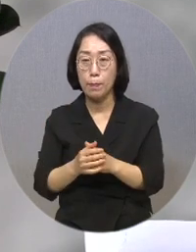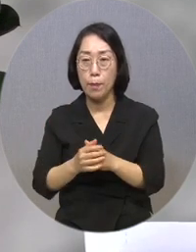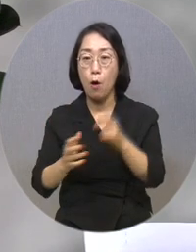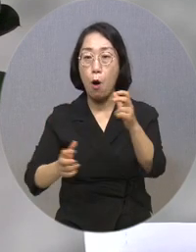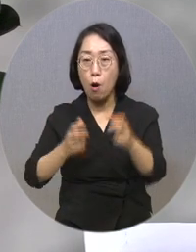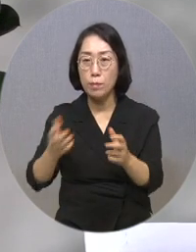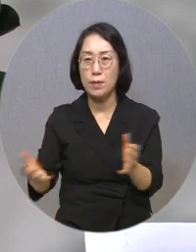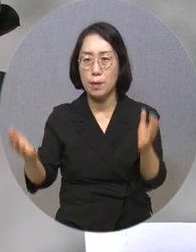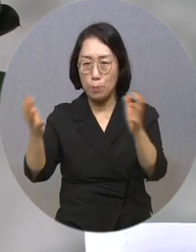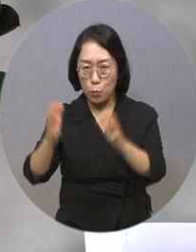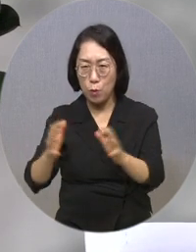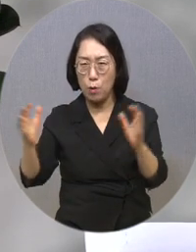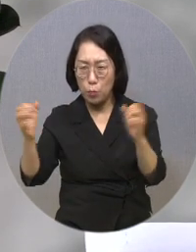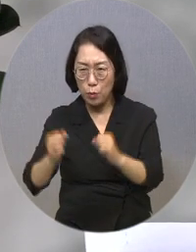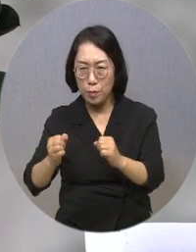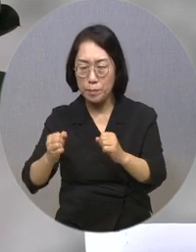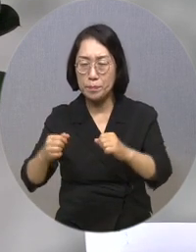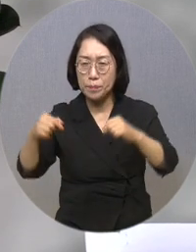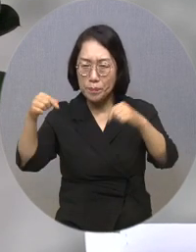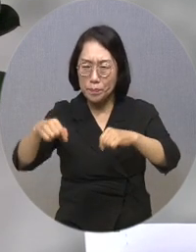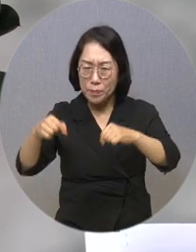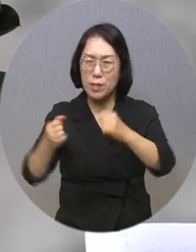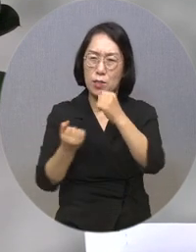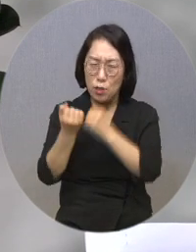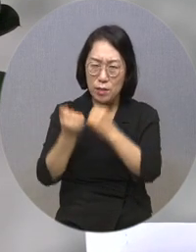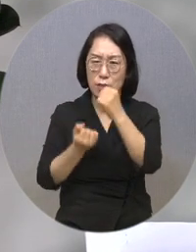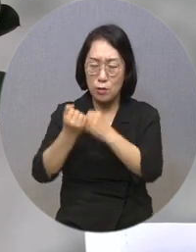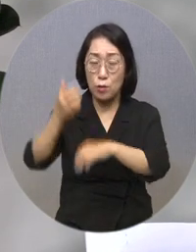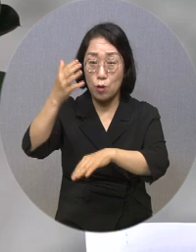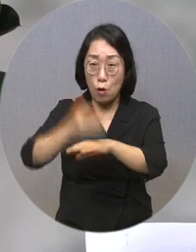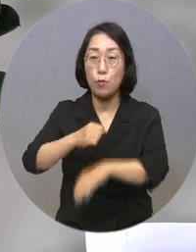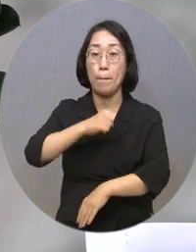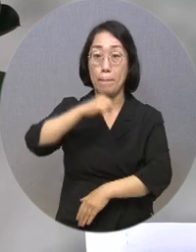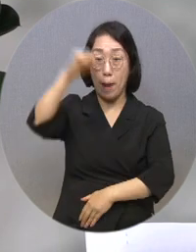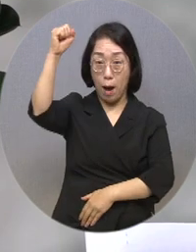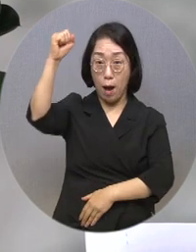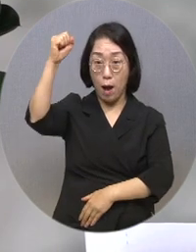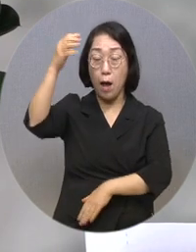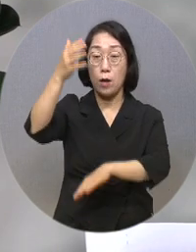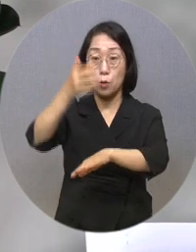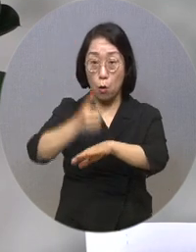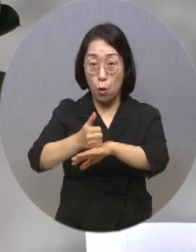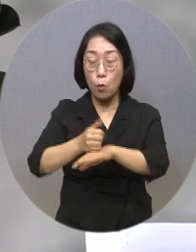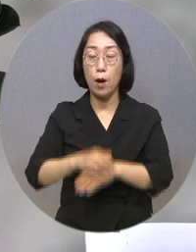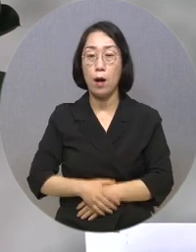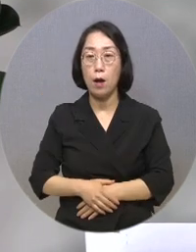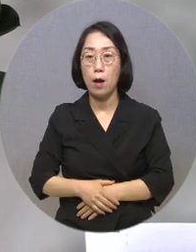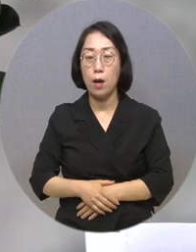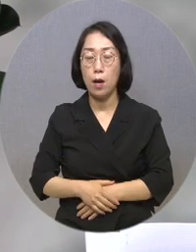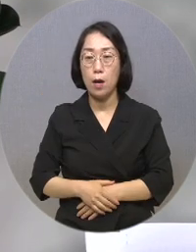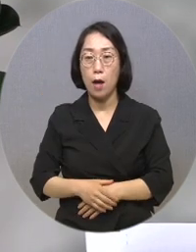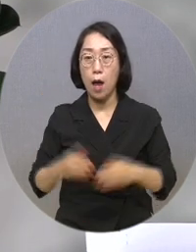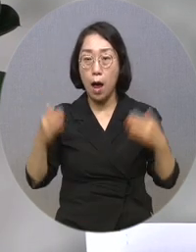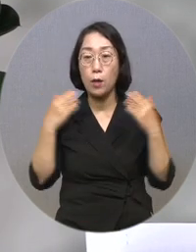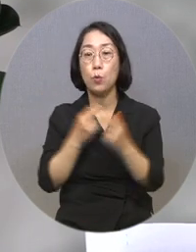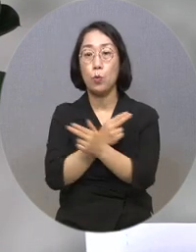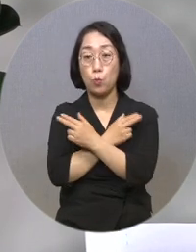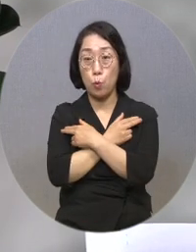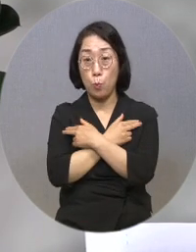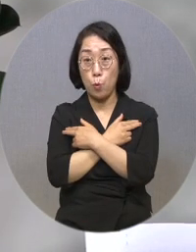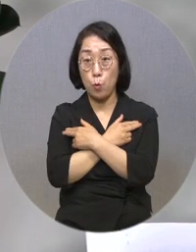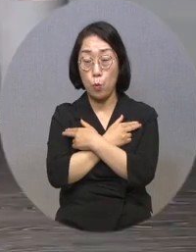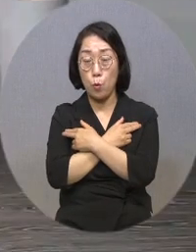통해서 설득하고 설득을 해서 결국은 관철시켰습니다. 그 결과 교복의 거품이 없어진 것이죠.